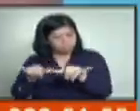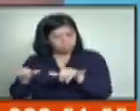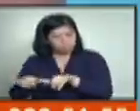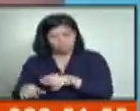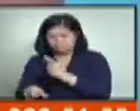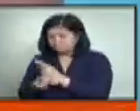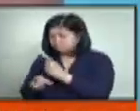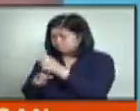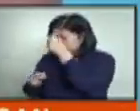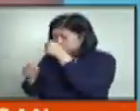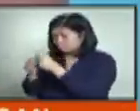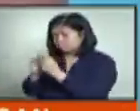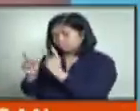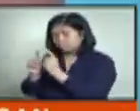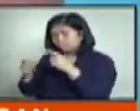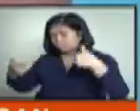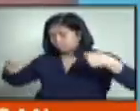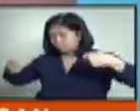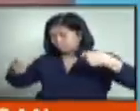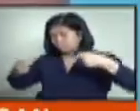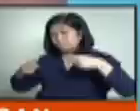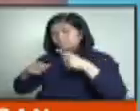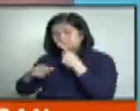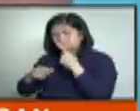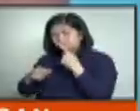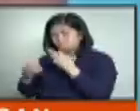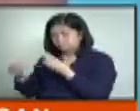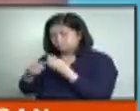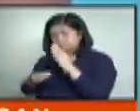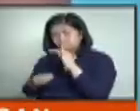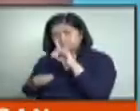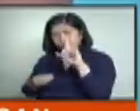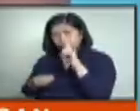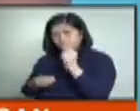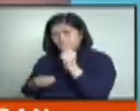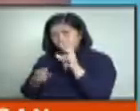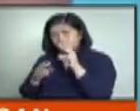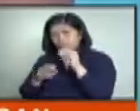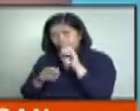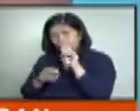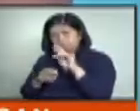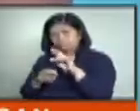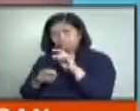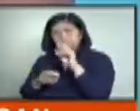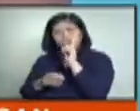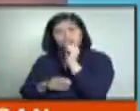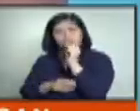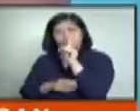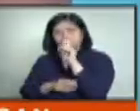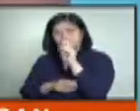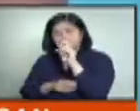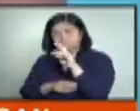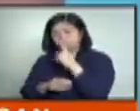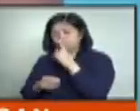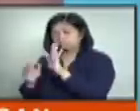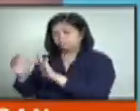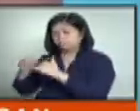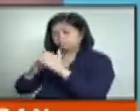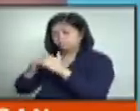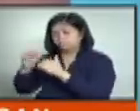1.8. Nag-take tayo. Oh, nagbiling ka sa akin ng 20 meters. Sabi ko 20 linear meters. So sabi sa akin ng engineer